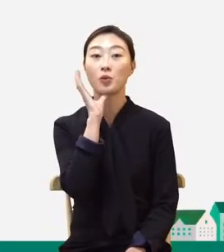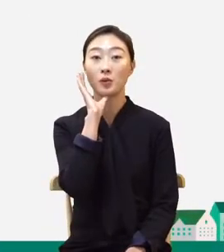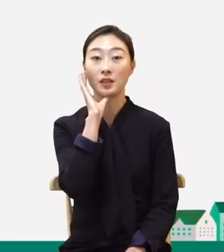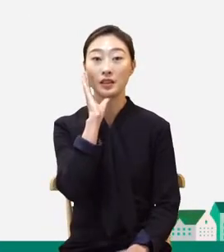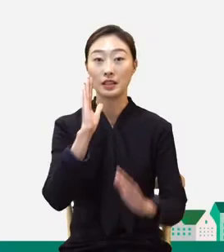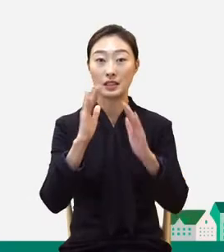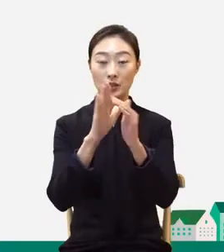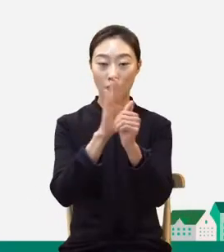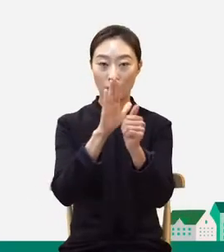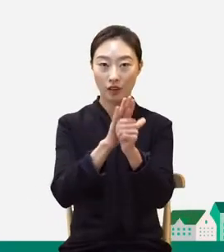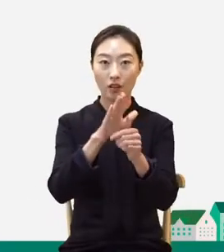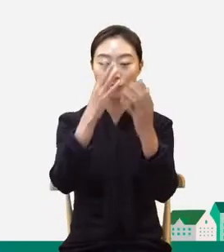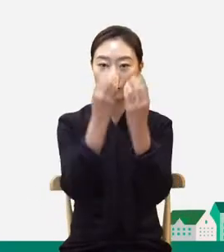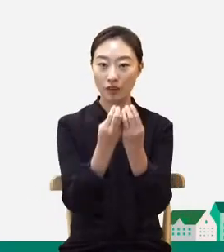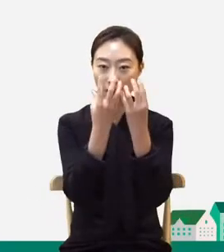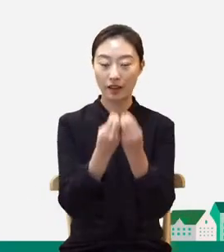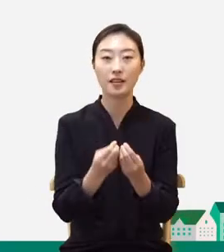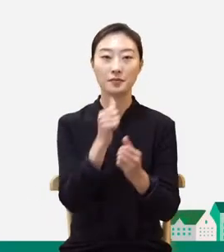사례를 발표하겠습니다.